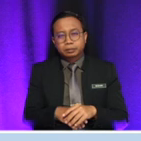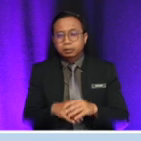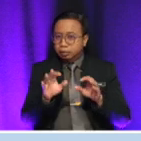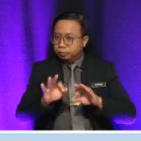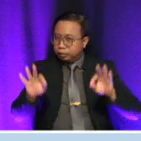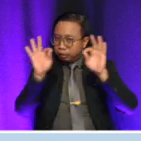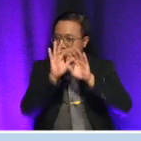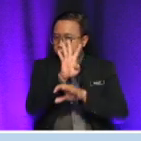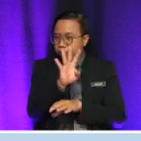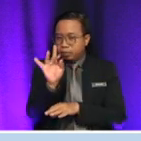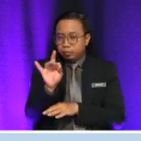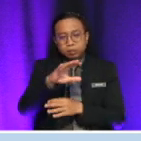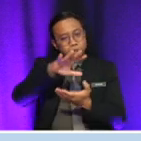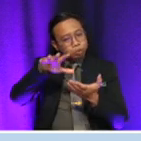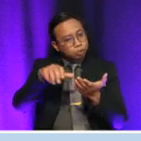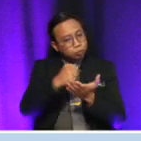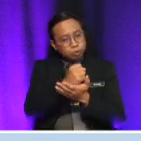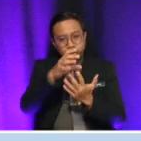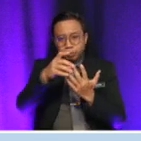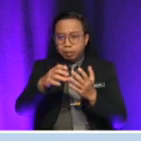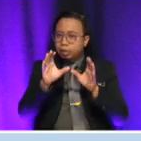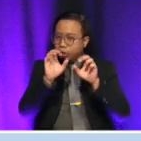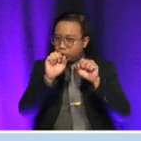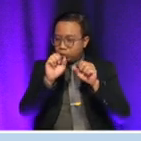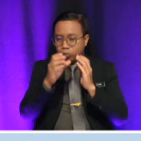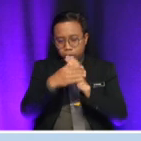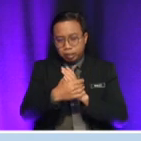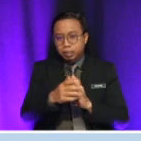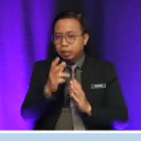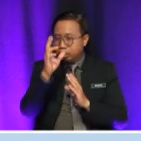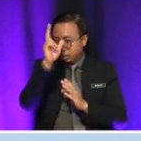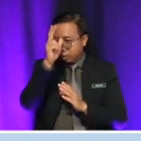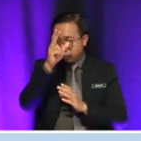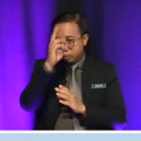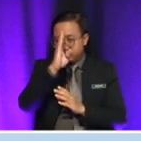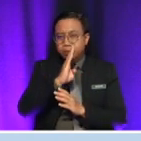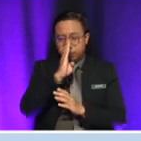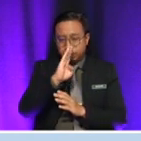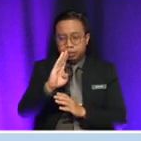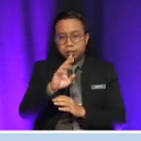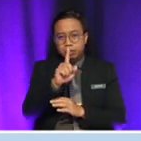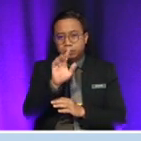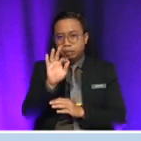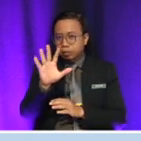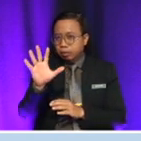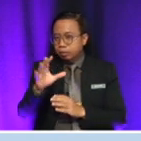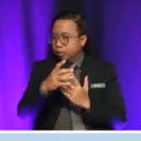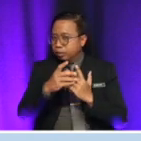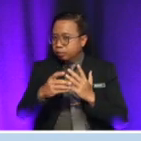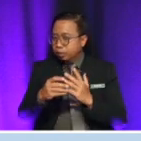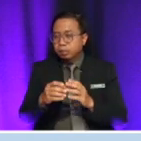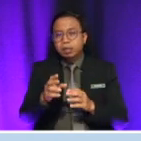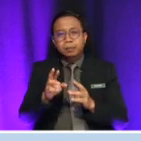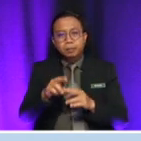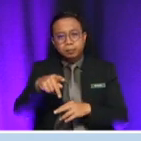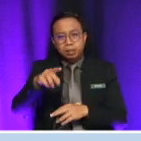48 semuanya dipilih oleh kerajaan betis dan 1955 ada yang kita pilih melalui pilihan